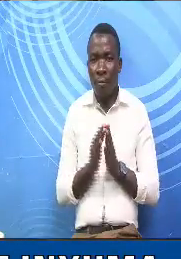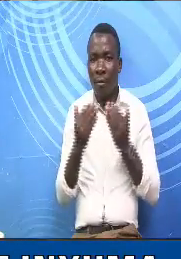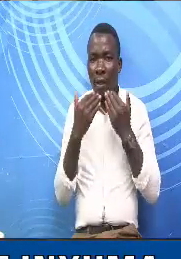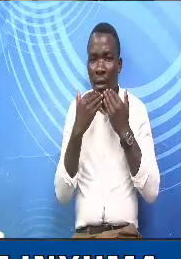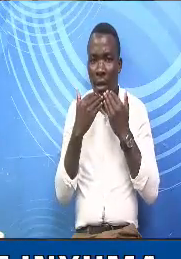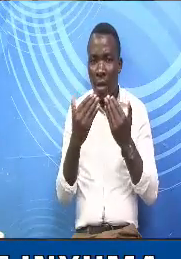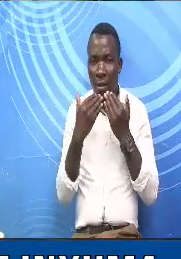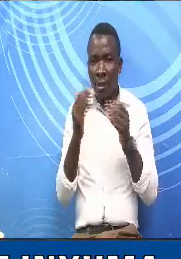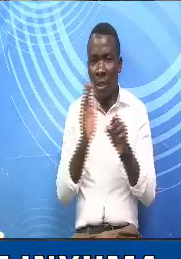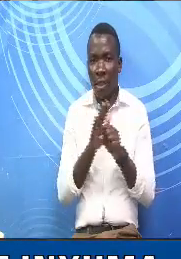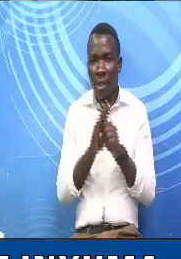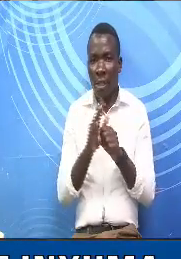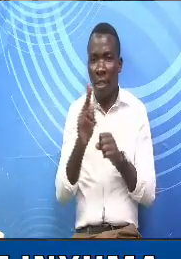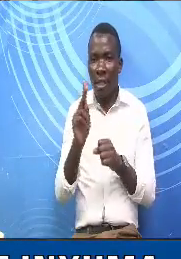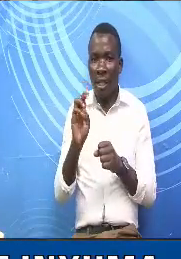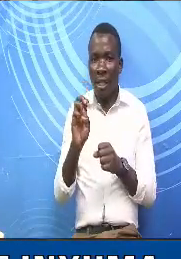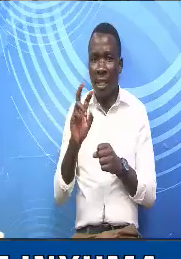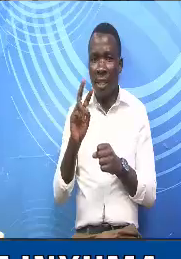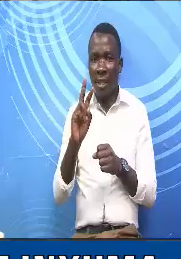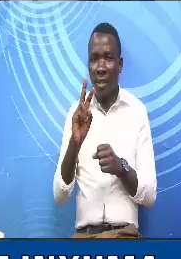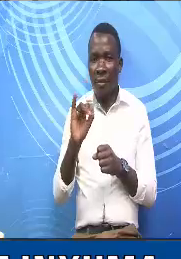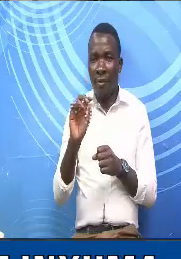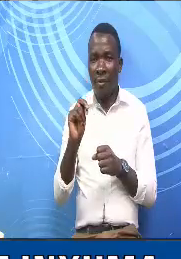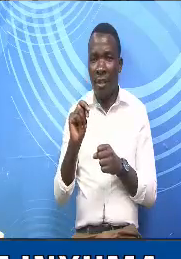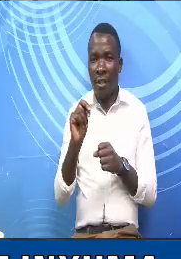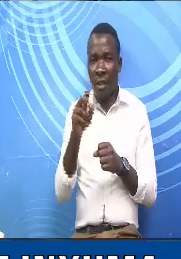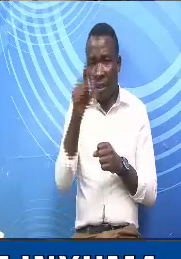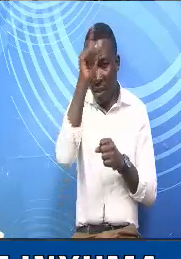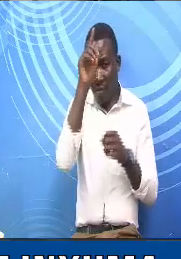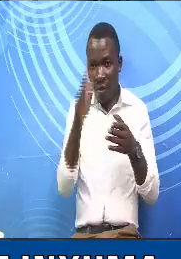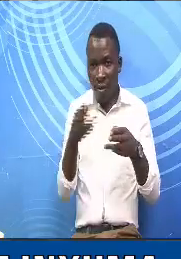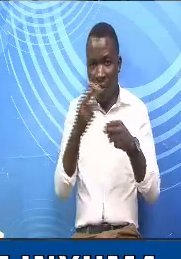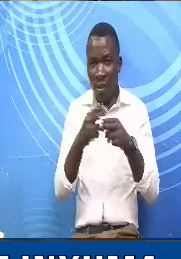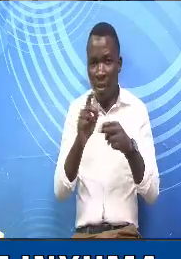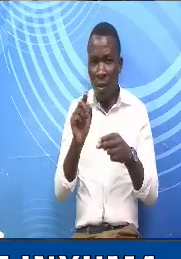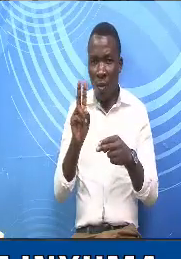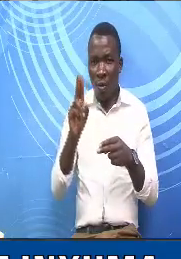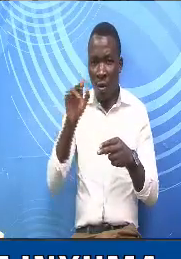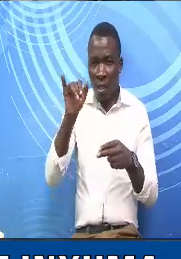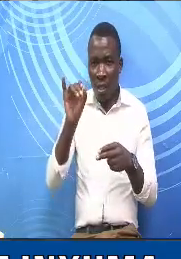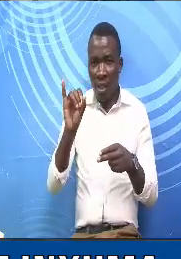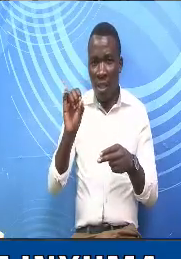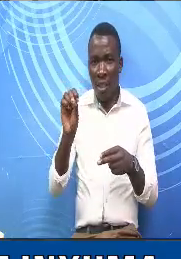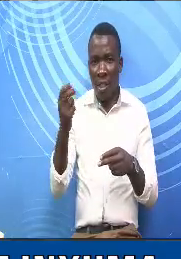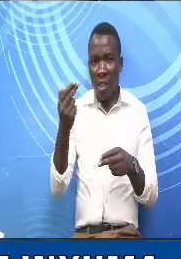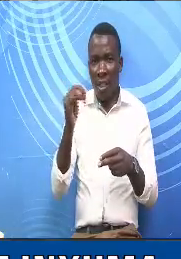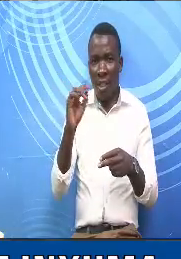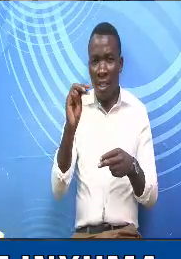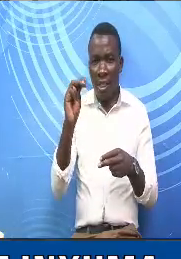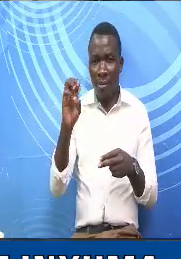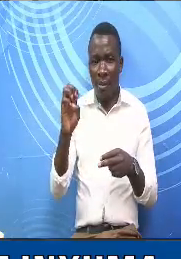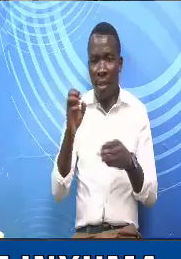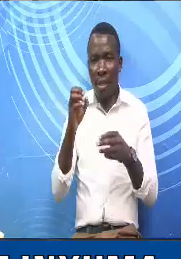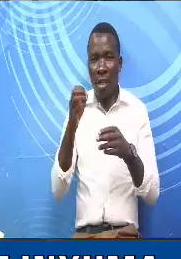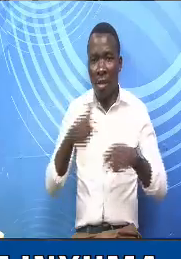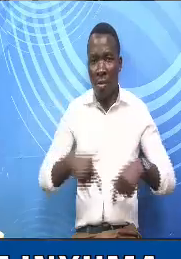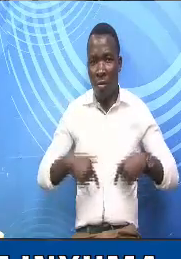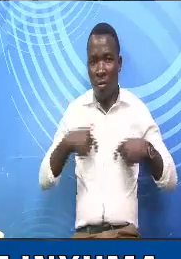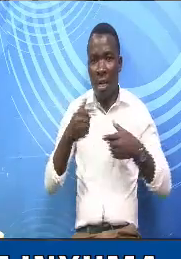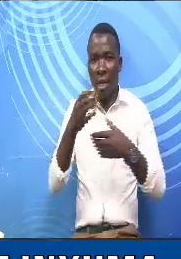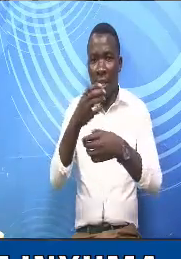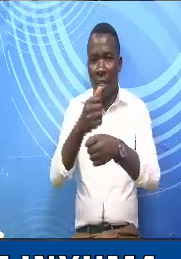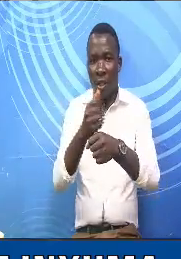arakoze barusha impuhwe bihoye ikike Fe Christian umuturage witwa Tuyishime Emmanuel utuye mu murenge wa Gahanga ni mu karere ka Kicukiro aratabaza